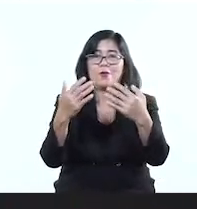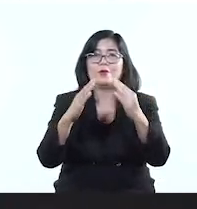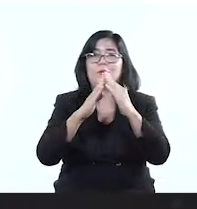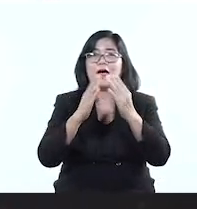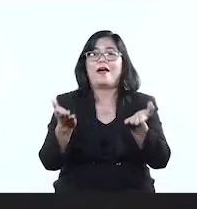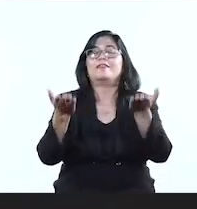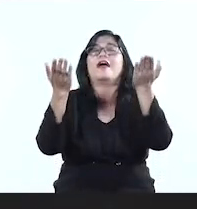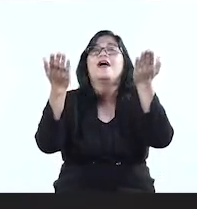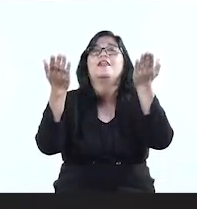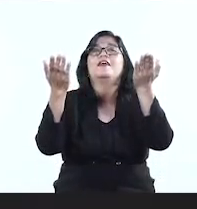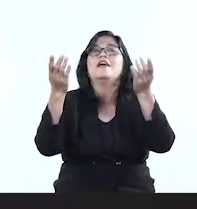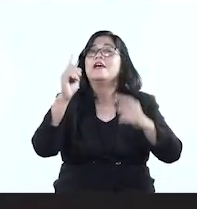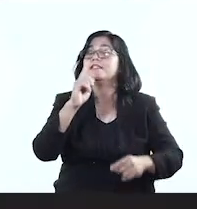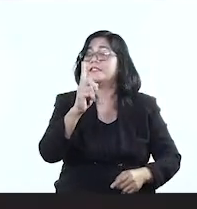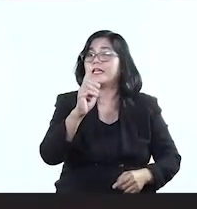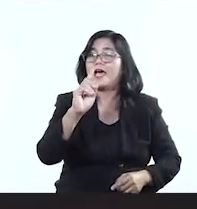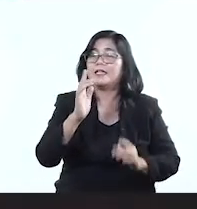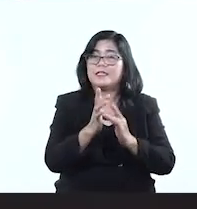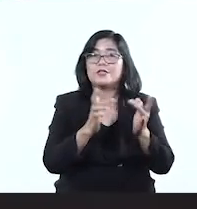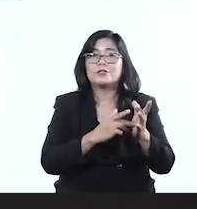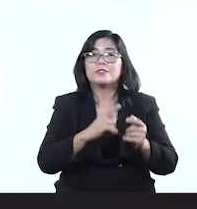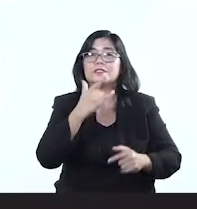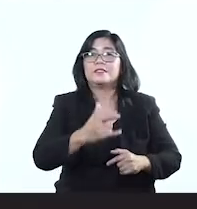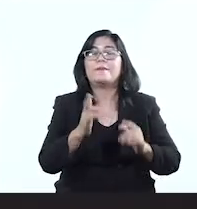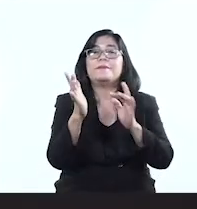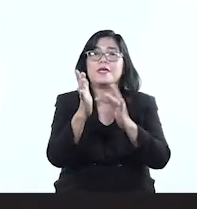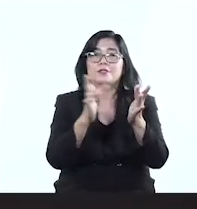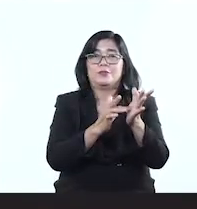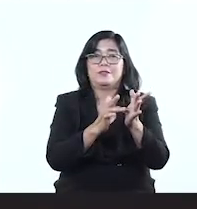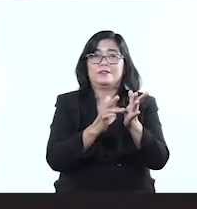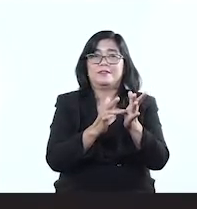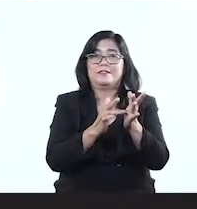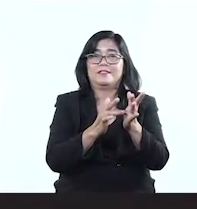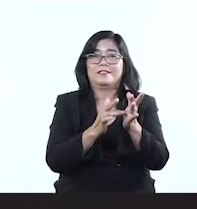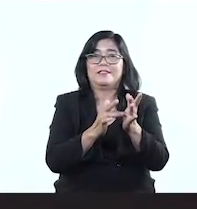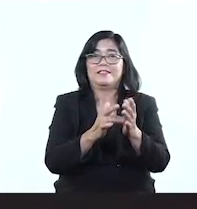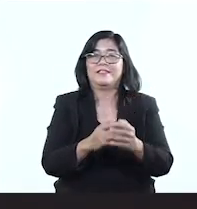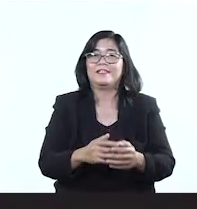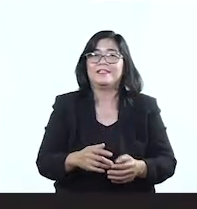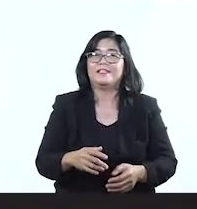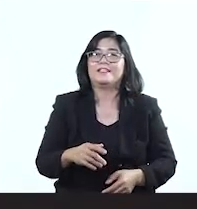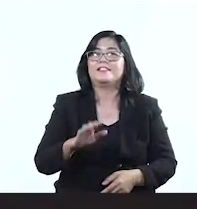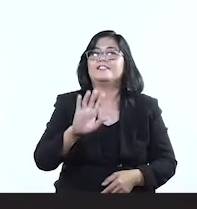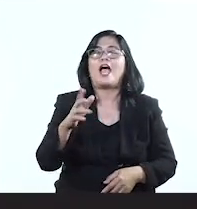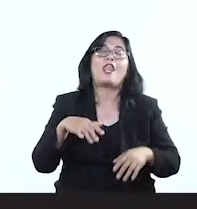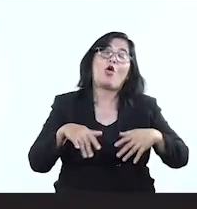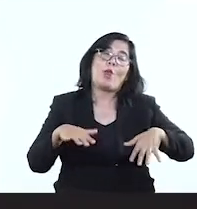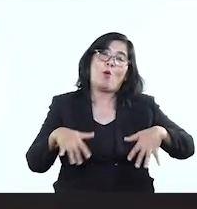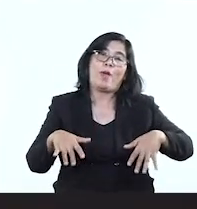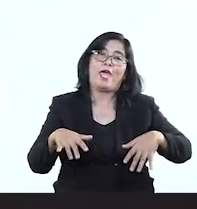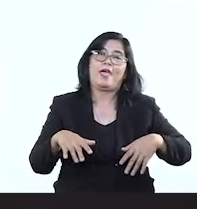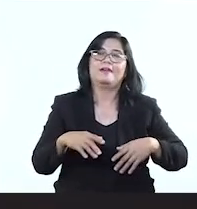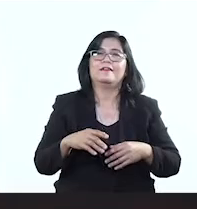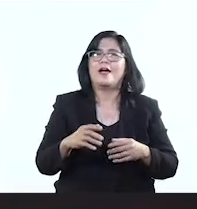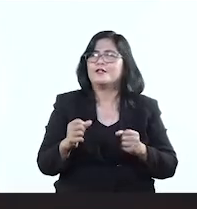saudara sama-sama bilang sama saya sekali Yesus tetapi Yesus yo yah lounge begitu semangat dong